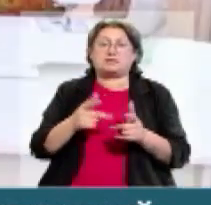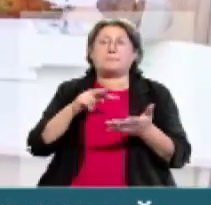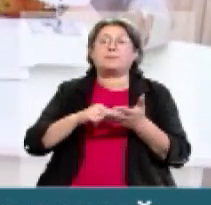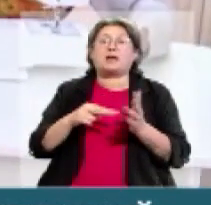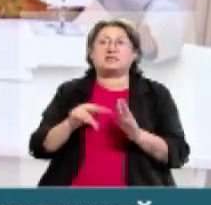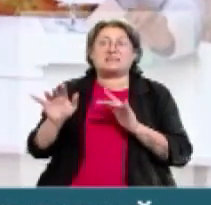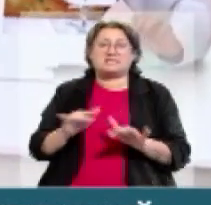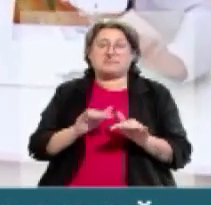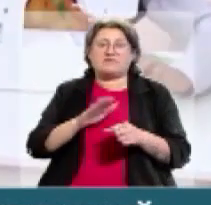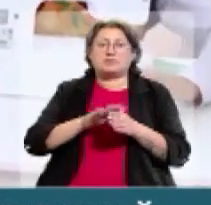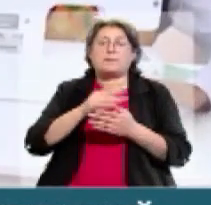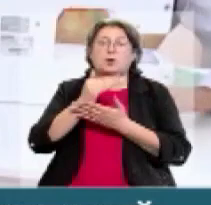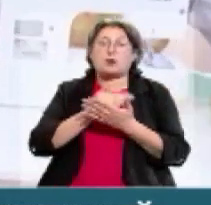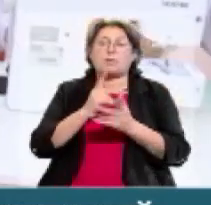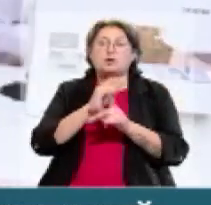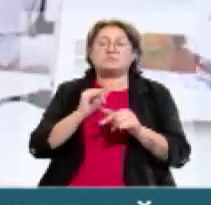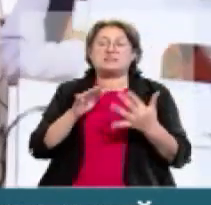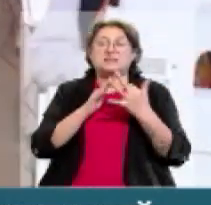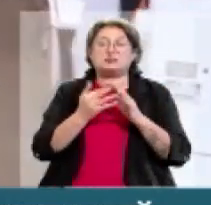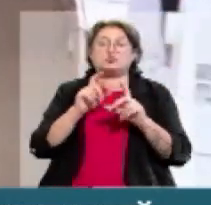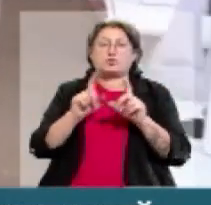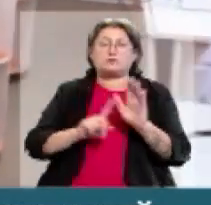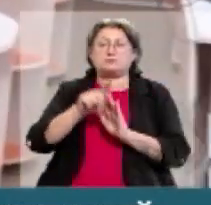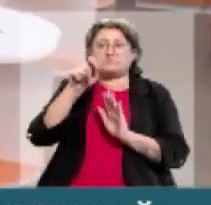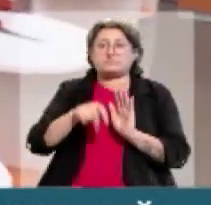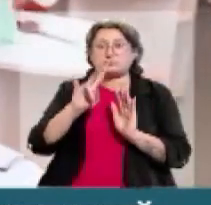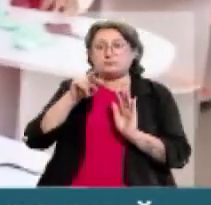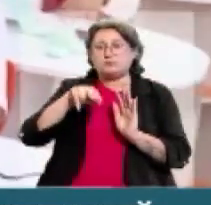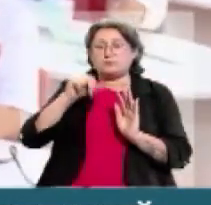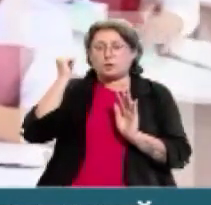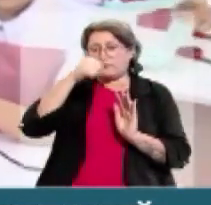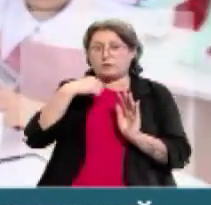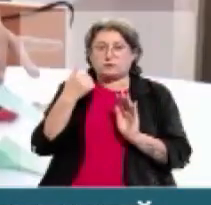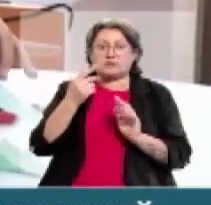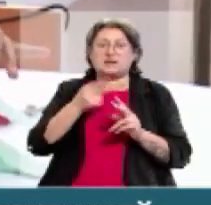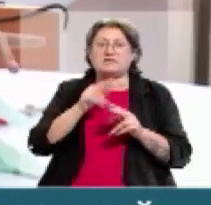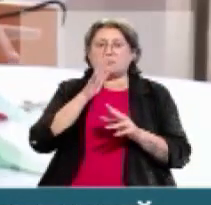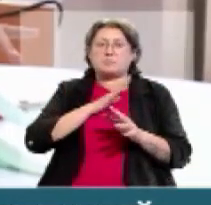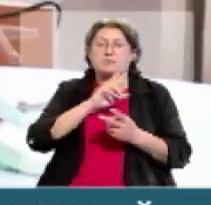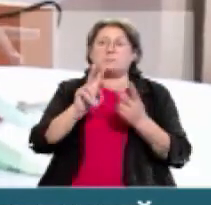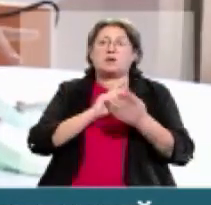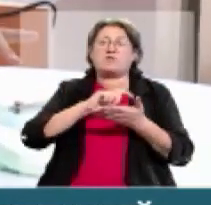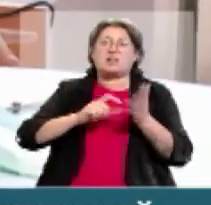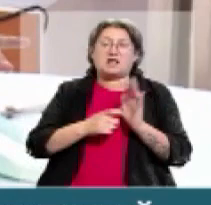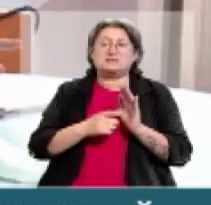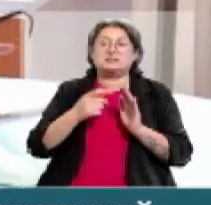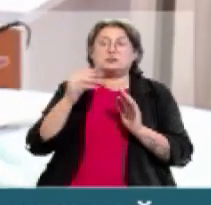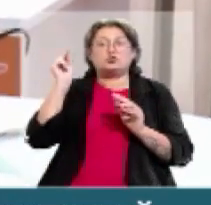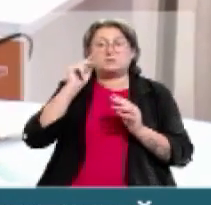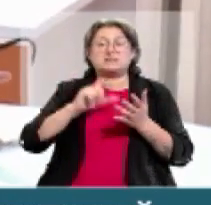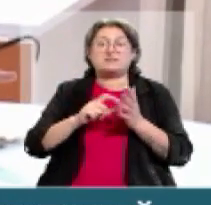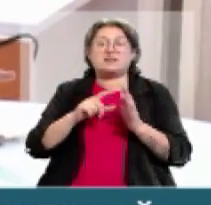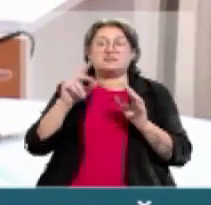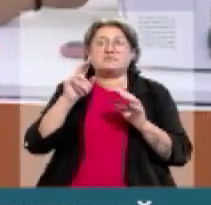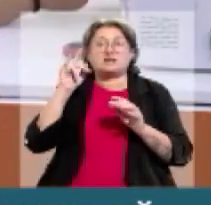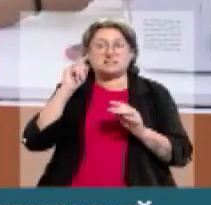действий. Реализация программы по развитию сельских школ стартовала в июне прошлого года. За это время были модернизированы классы в нескольких учебных